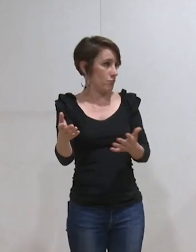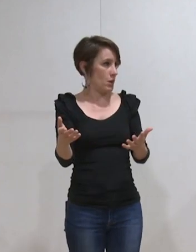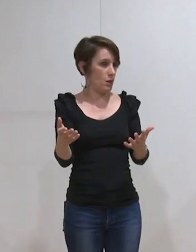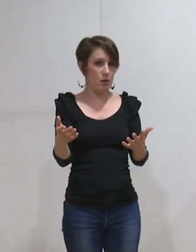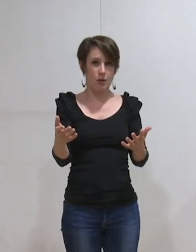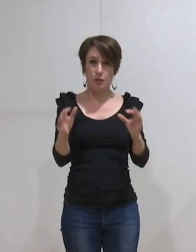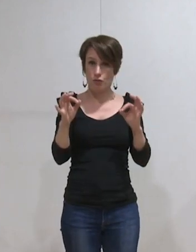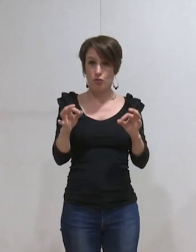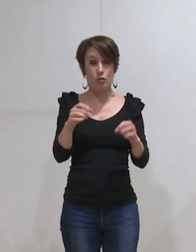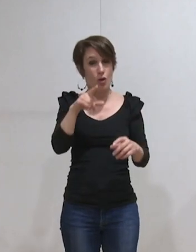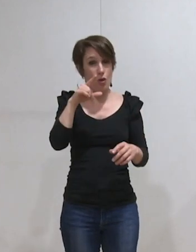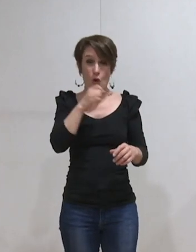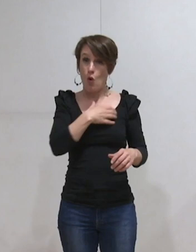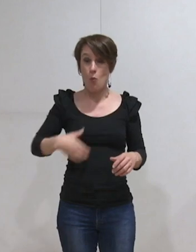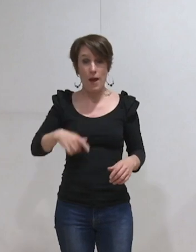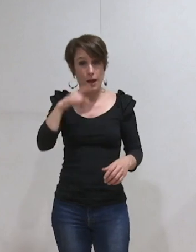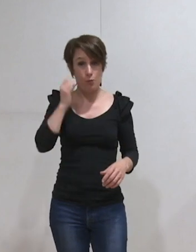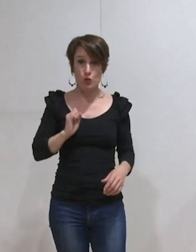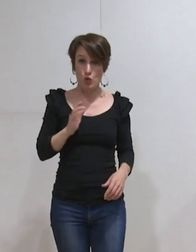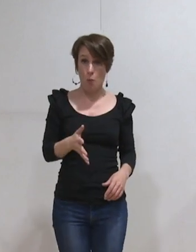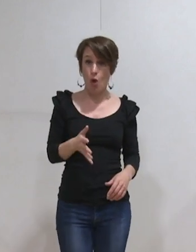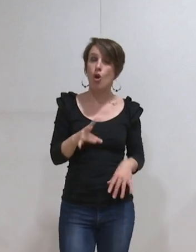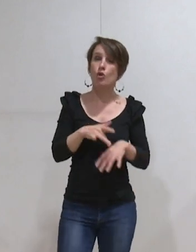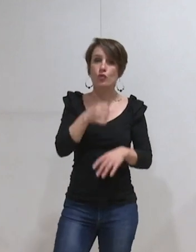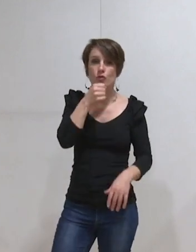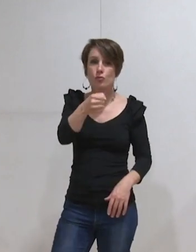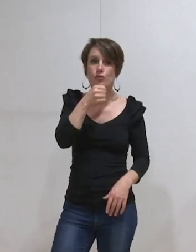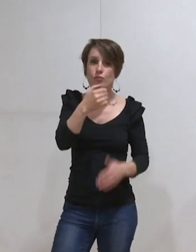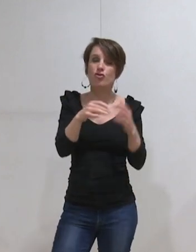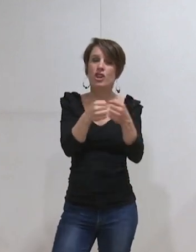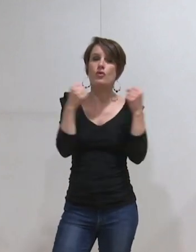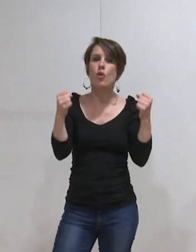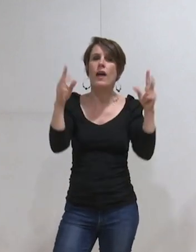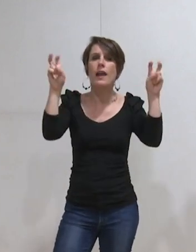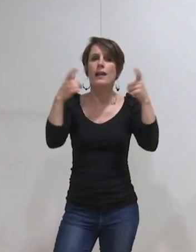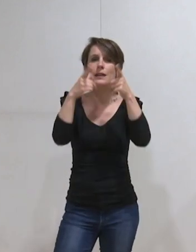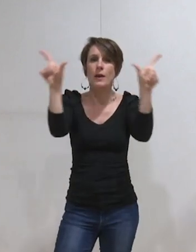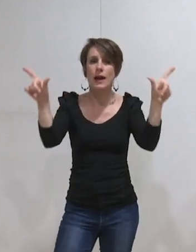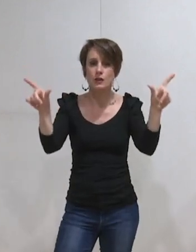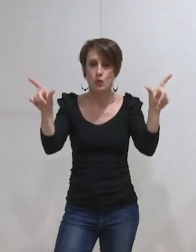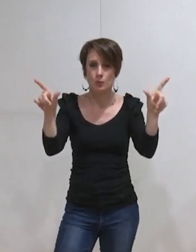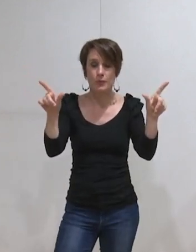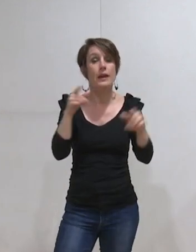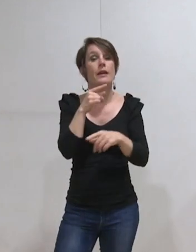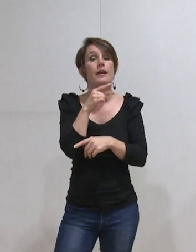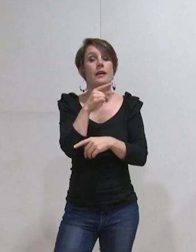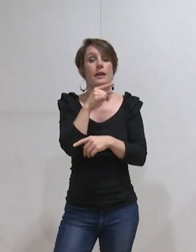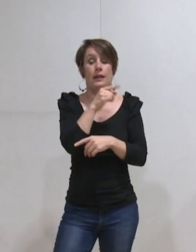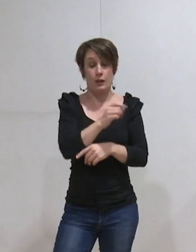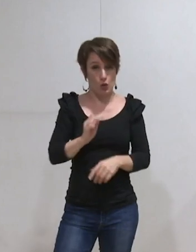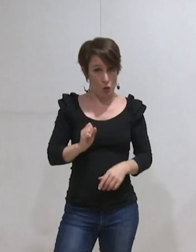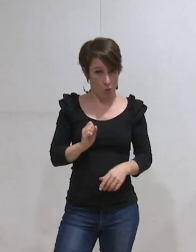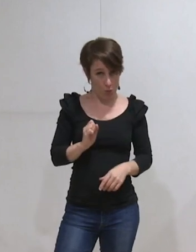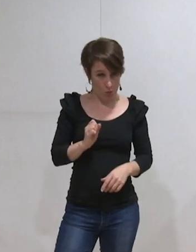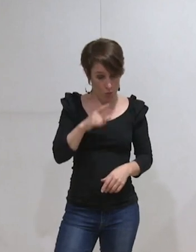maire Erric Piol extraite du récent interview de libération et je le cite ces réactions c'est les réactions de l'opposition